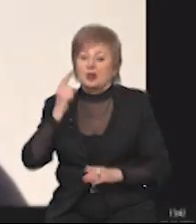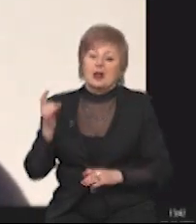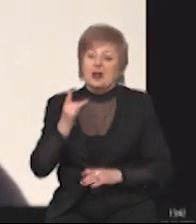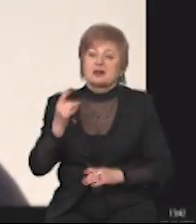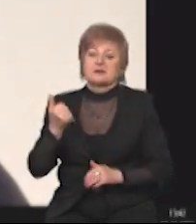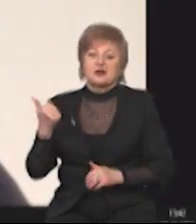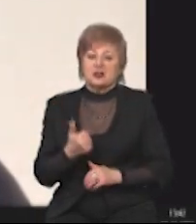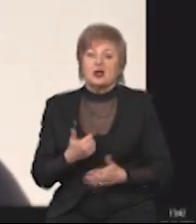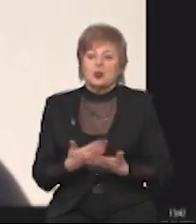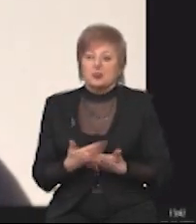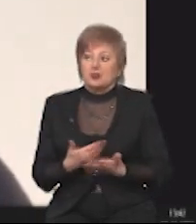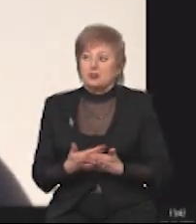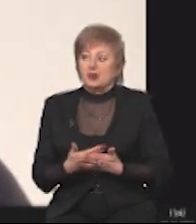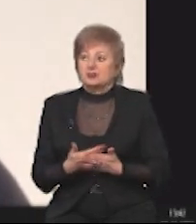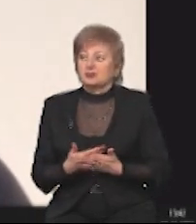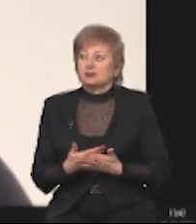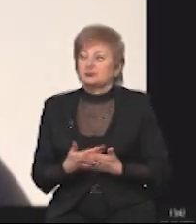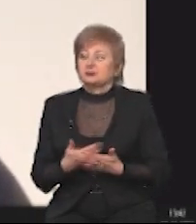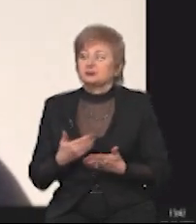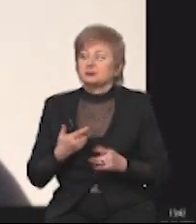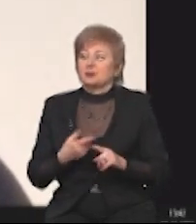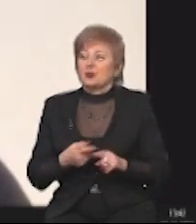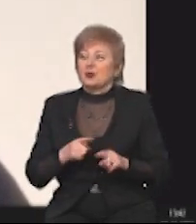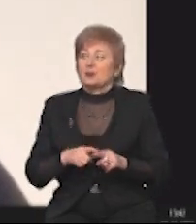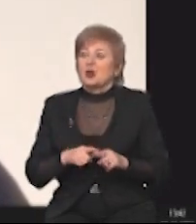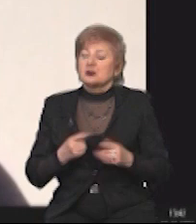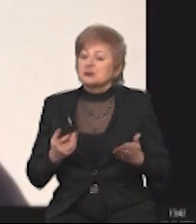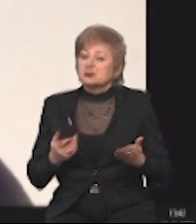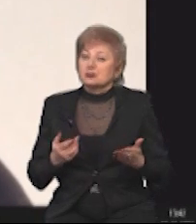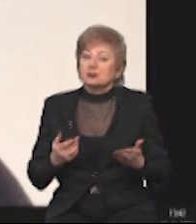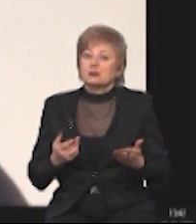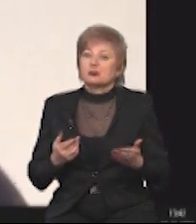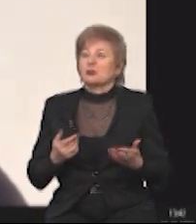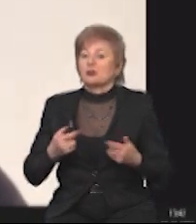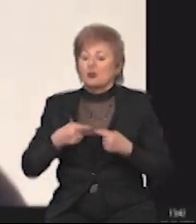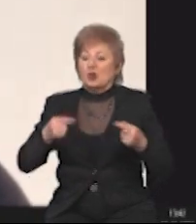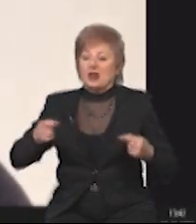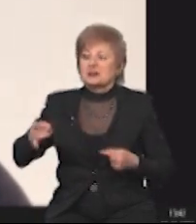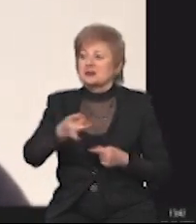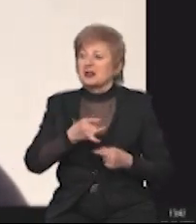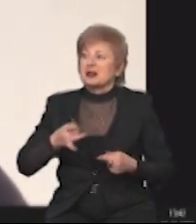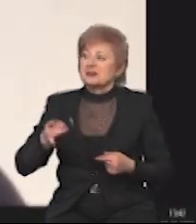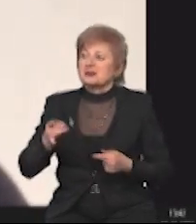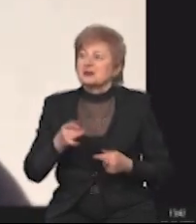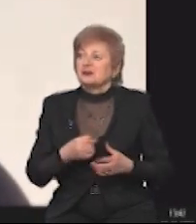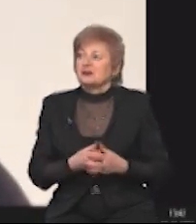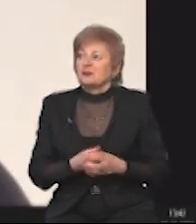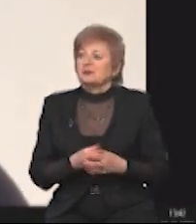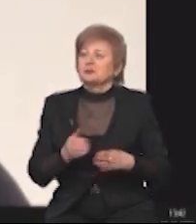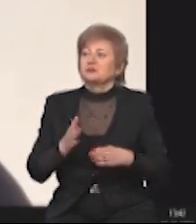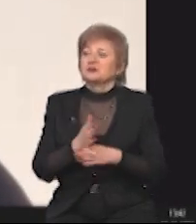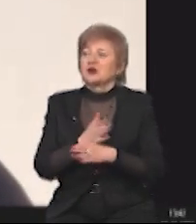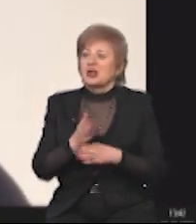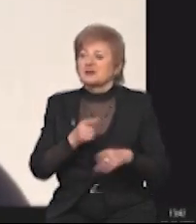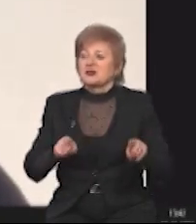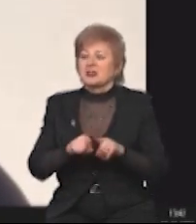неделю. И так по цепочке идут в разных регионах, в разные дни. Распределим таким образом,